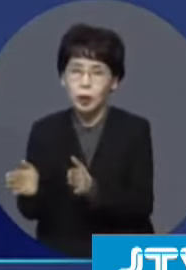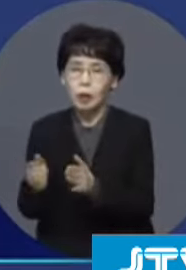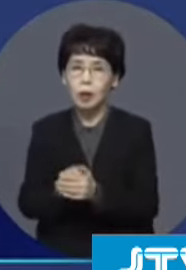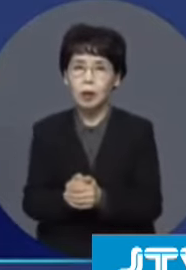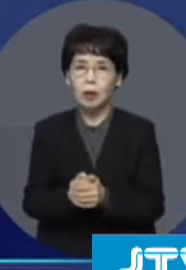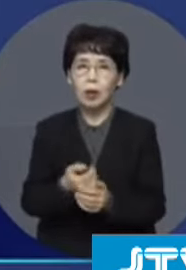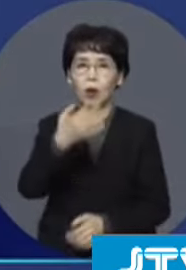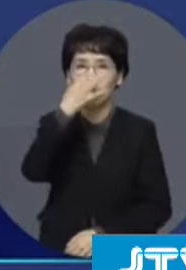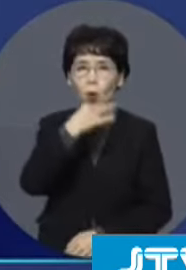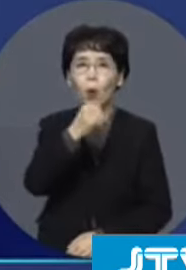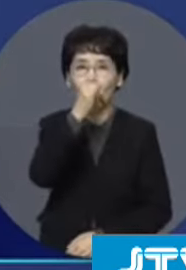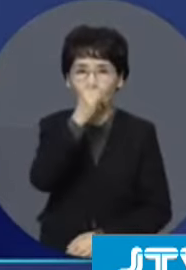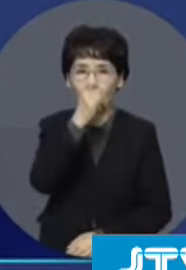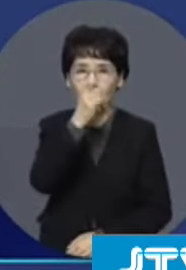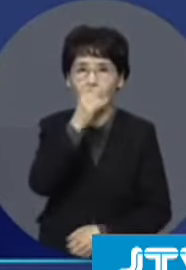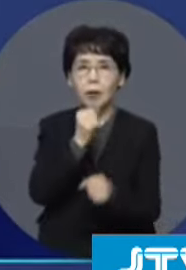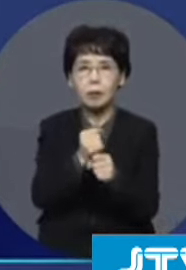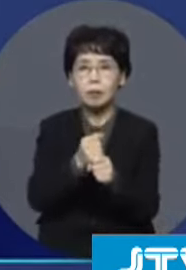내실을 기하겠습니다.